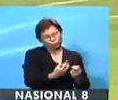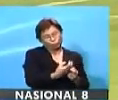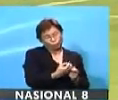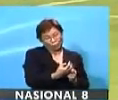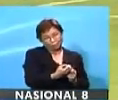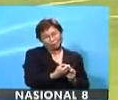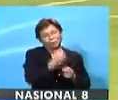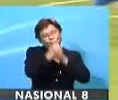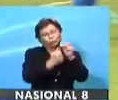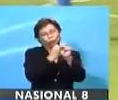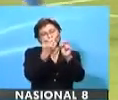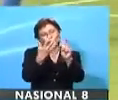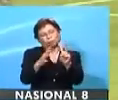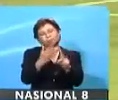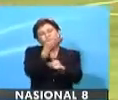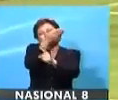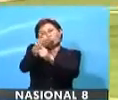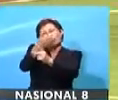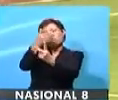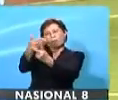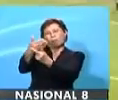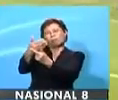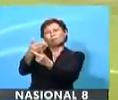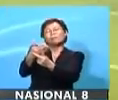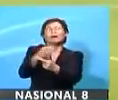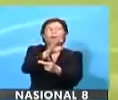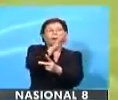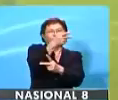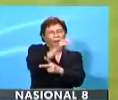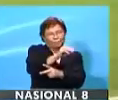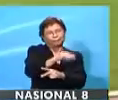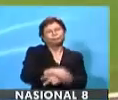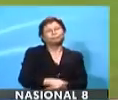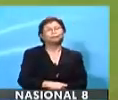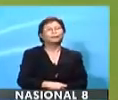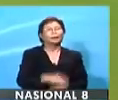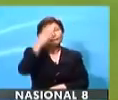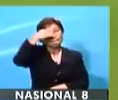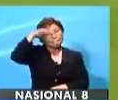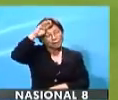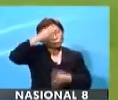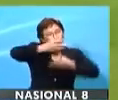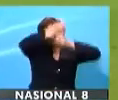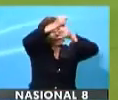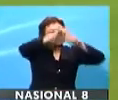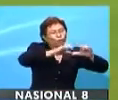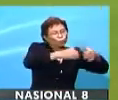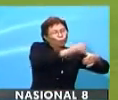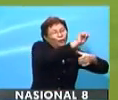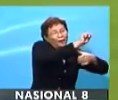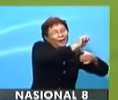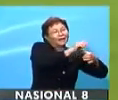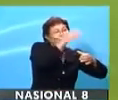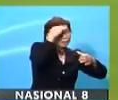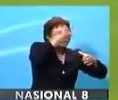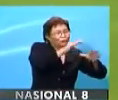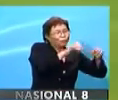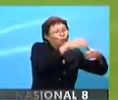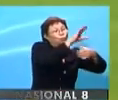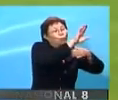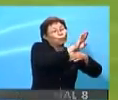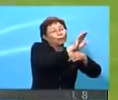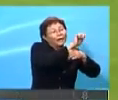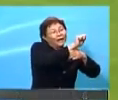Perdana 2015 tersingkir ke saingan Liga FAM. Perlis muncul juara kumpulan A setelah mengalahkan